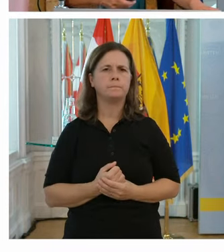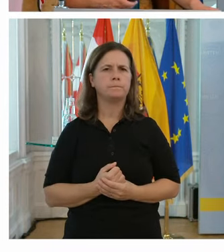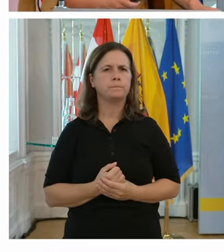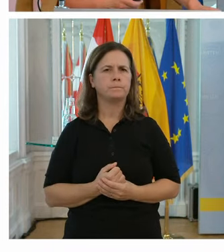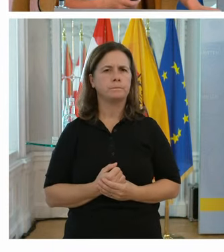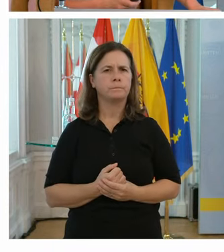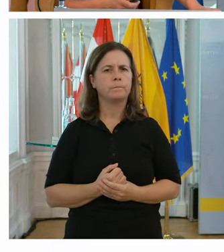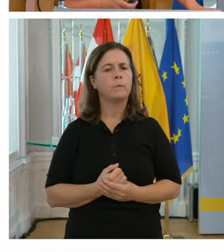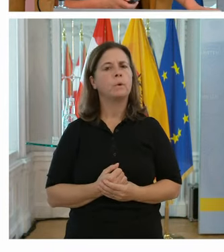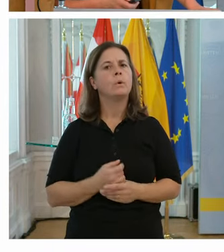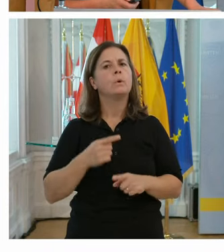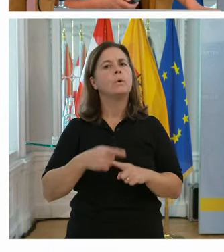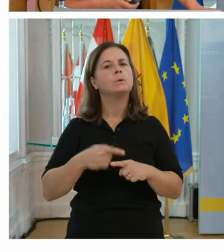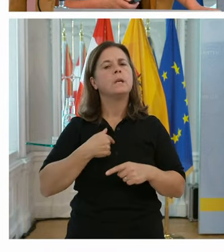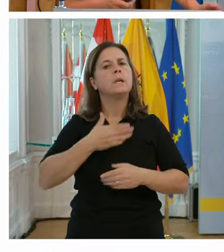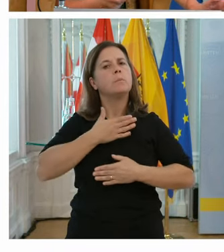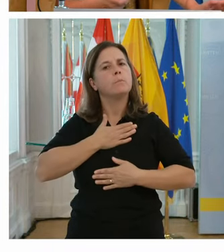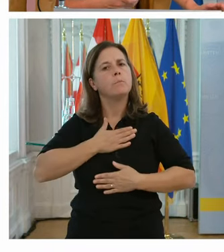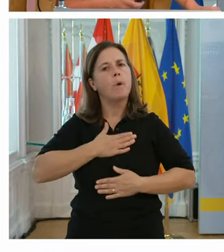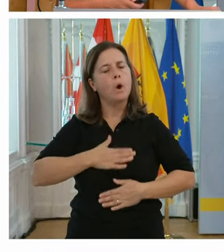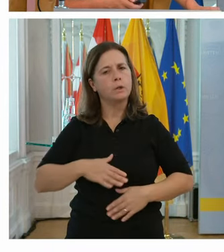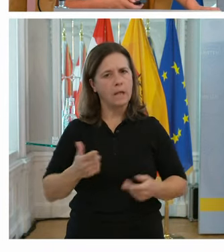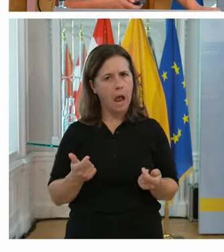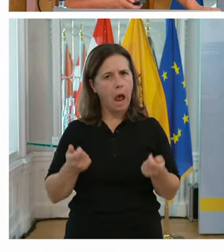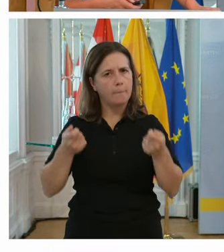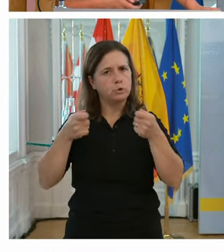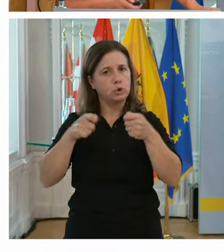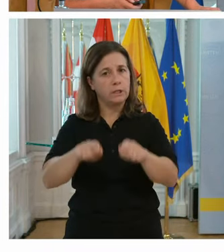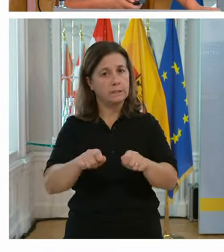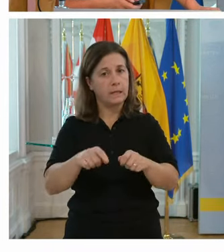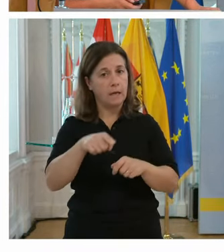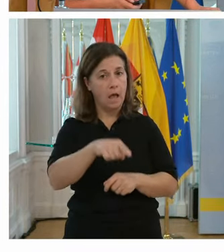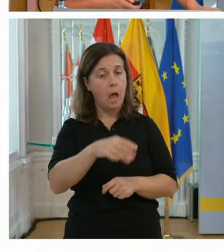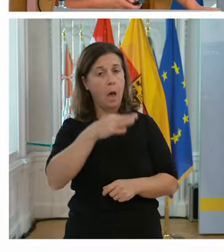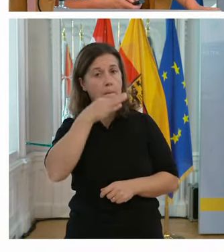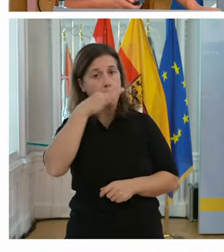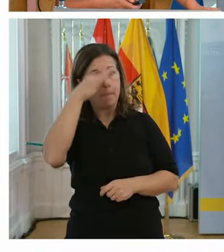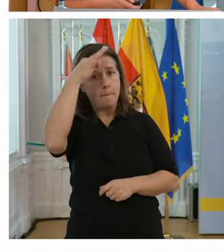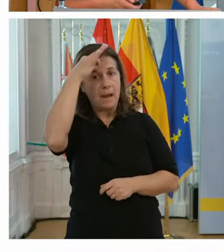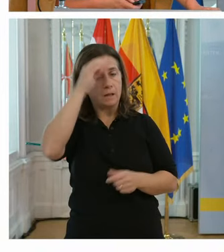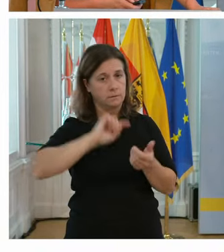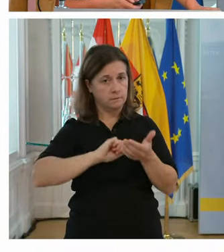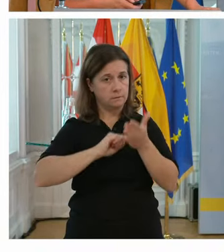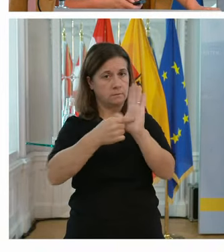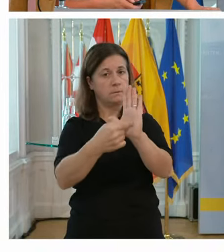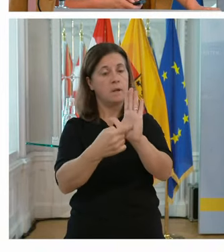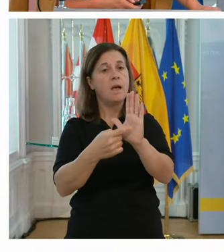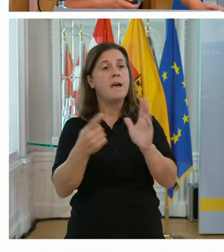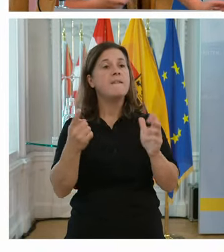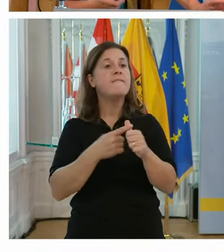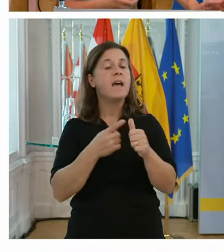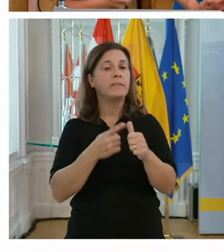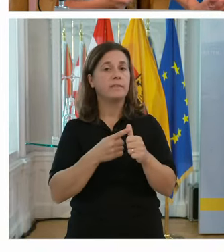Und entsprechend möchte ich abschließen, natürlich so ein Bild würden Sie von mir erwarten, wenn es darum geht,